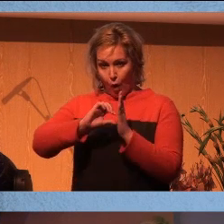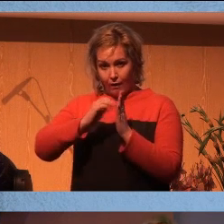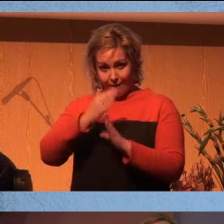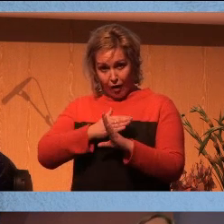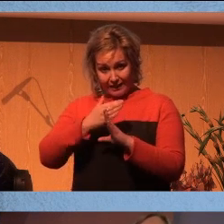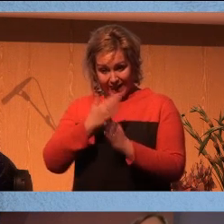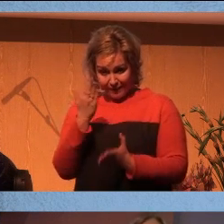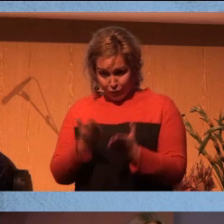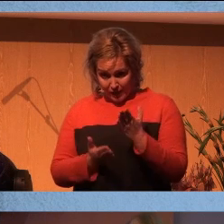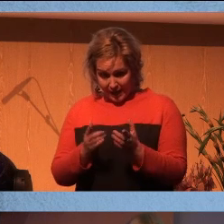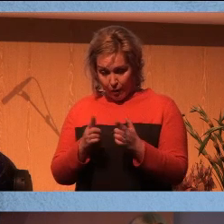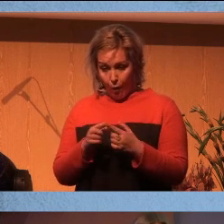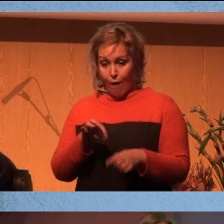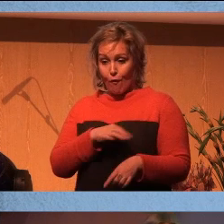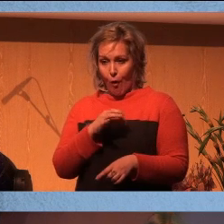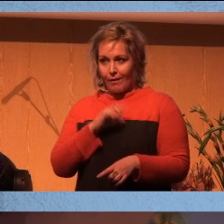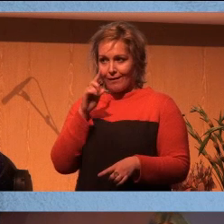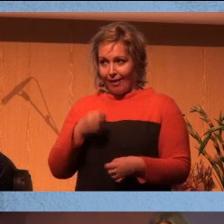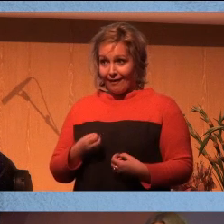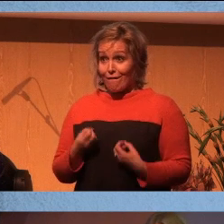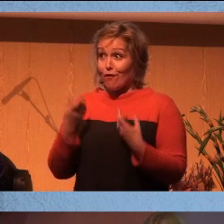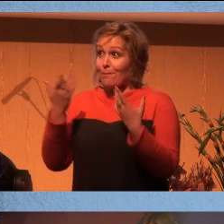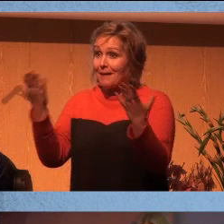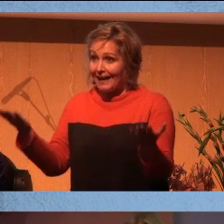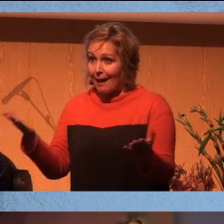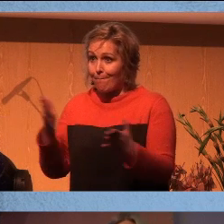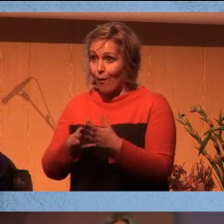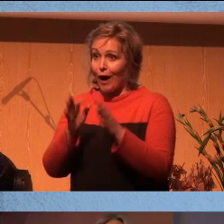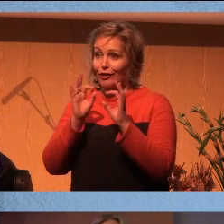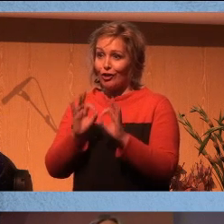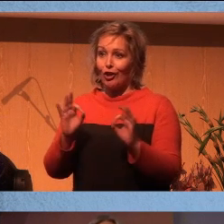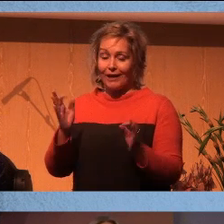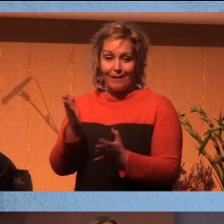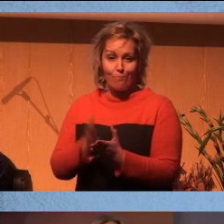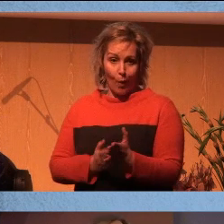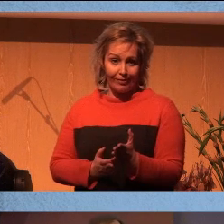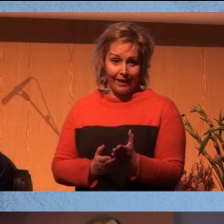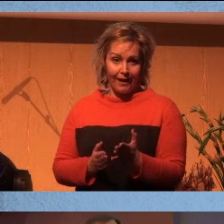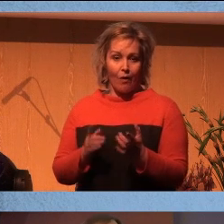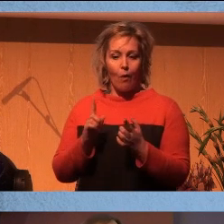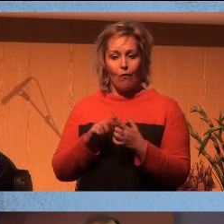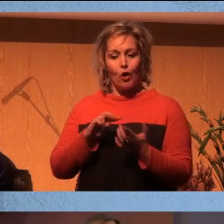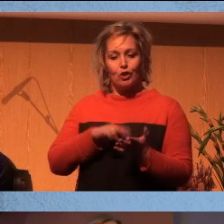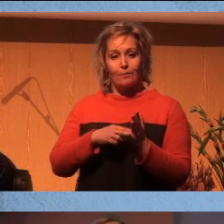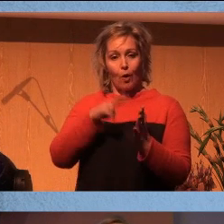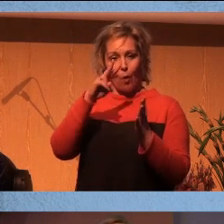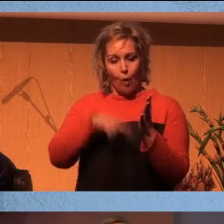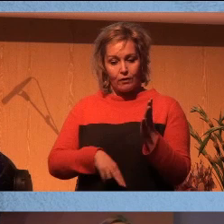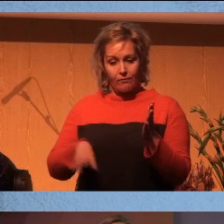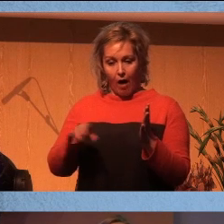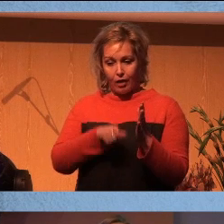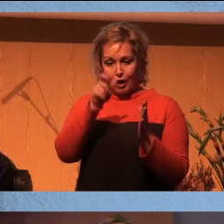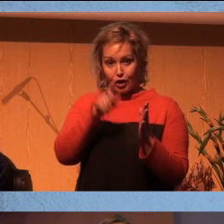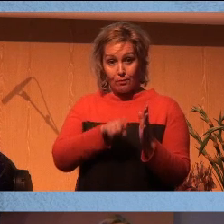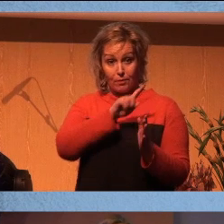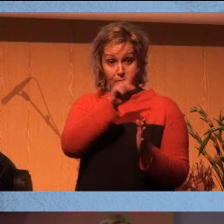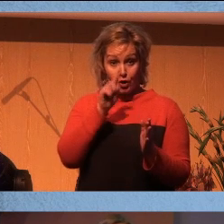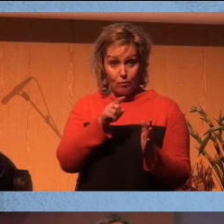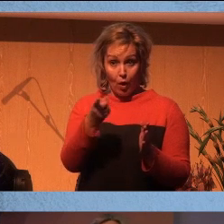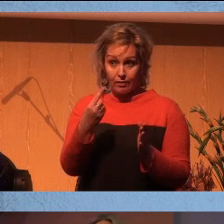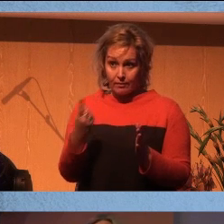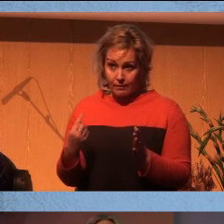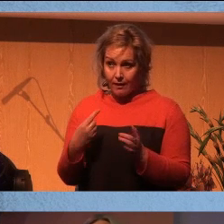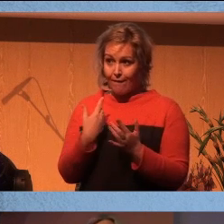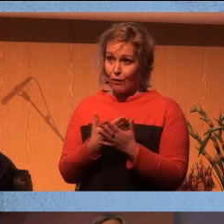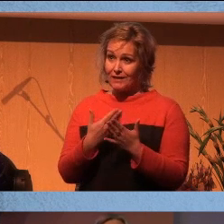kvalitetsvurderer den og forhåpentligvis formidler den på en tydelig måte. Man får systematiske oversikter over alle typer spørsmål,